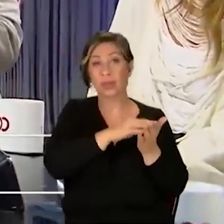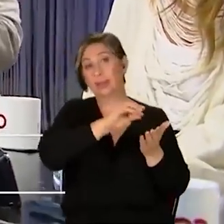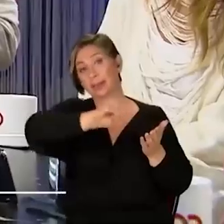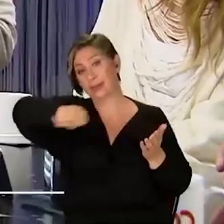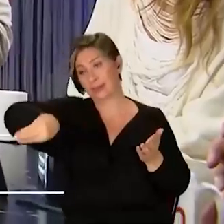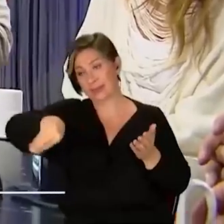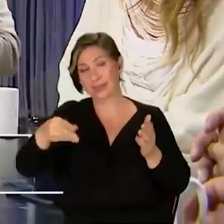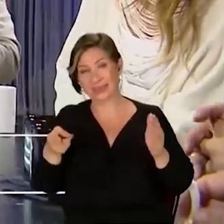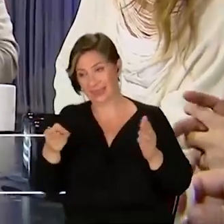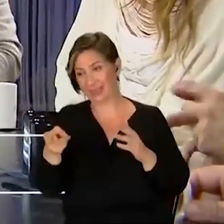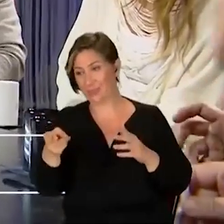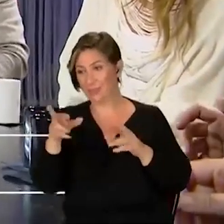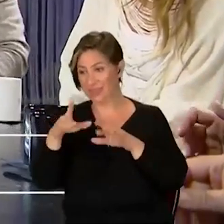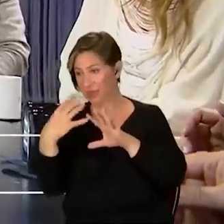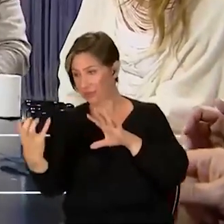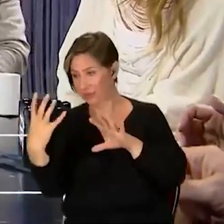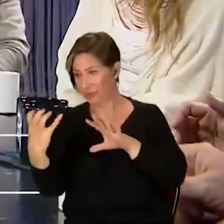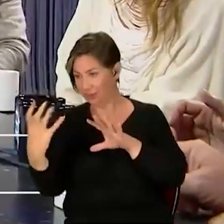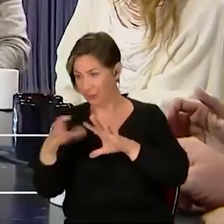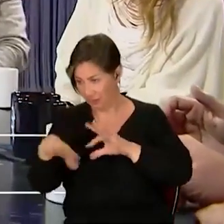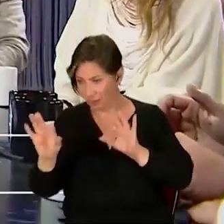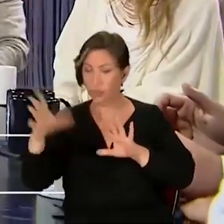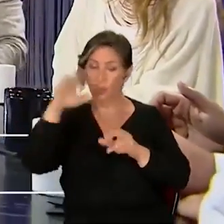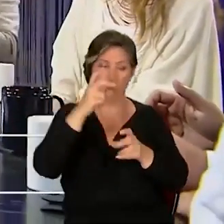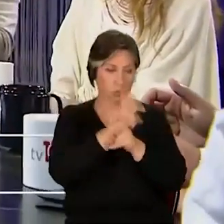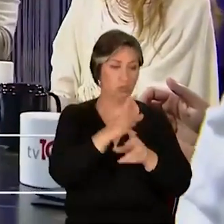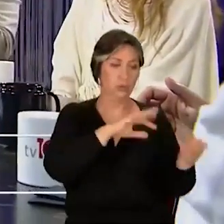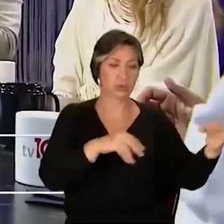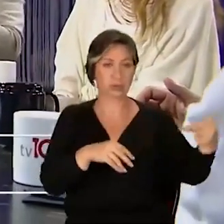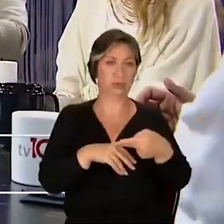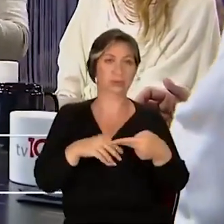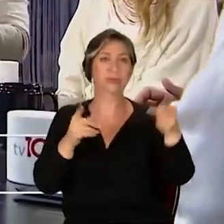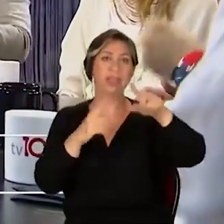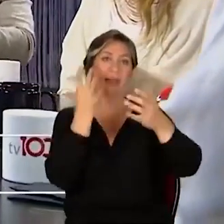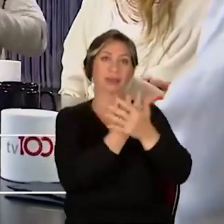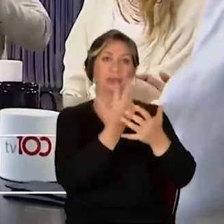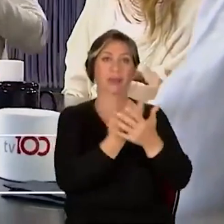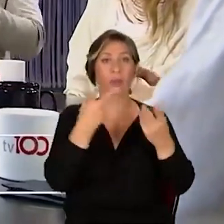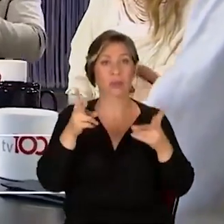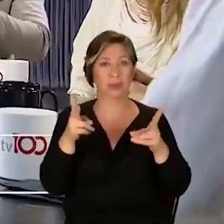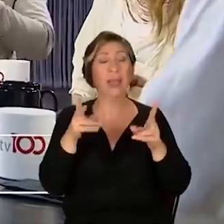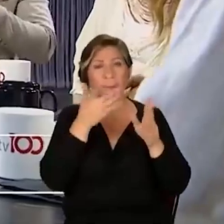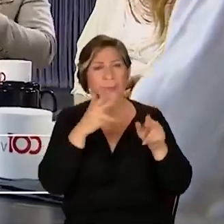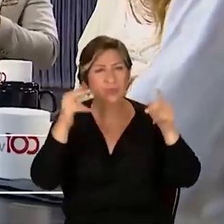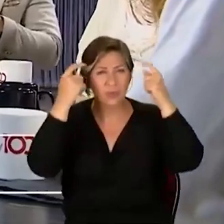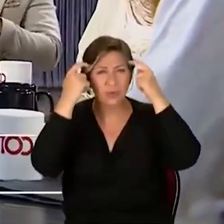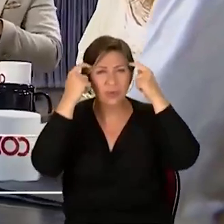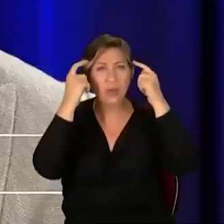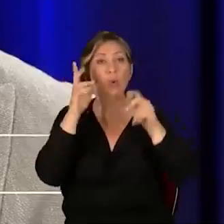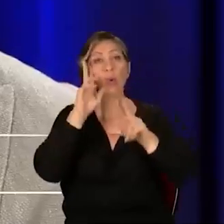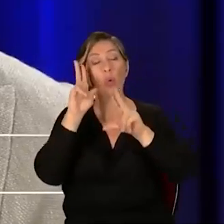Bunu takıp bilgisayarda hard diske atıp onu boşaltıp şey yapmak lazım. İşte özellikle